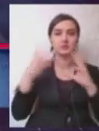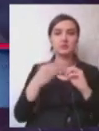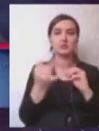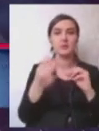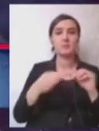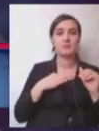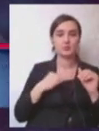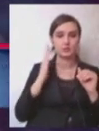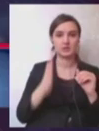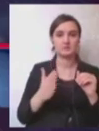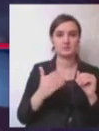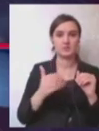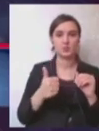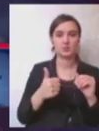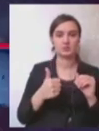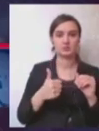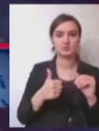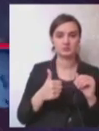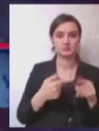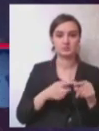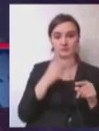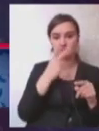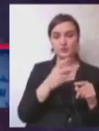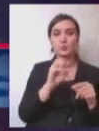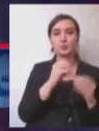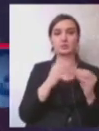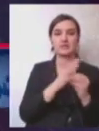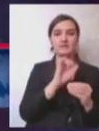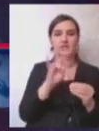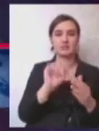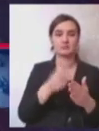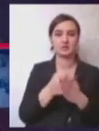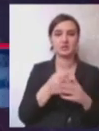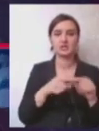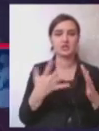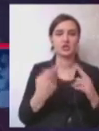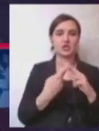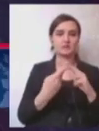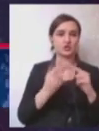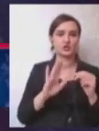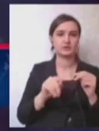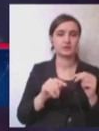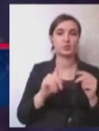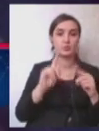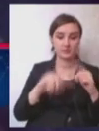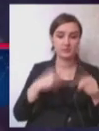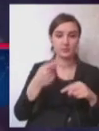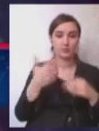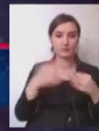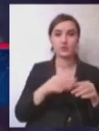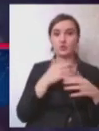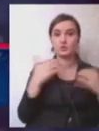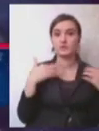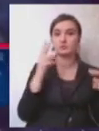გვეცოდინება ყველა ცხოველის მოდელიდან ივნისის 15-ში. ეს არაფერ ხელს არ გუშლის კლინიკურ ფაზაში გადავიდეთ. კლინიკური ფაზის